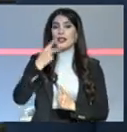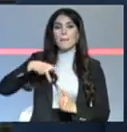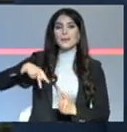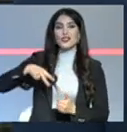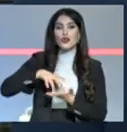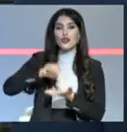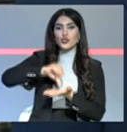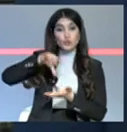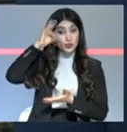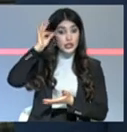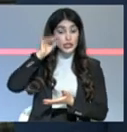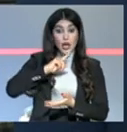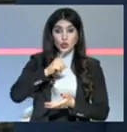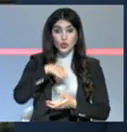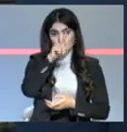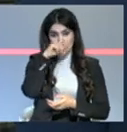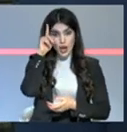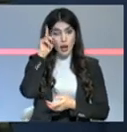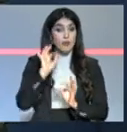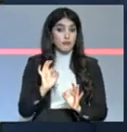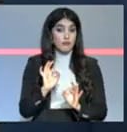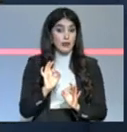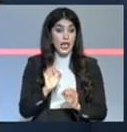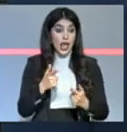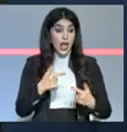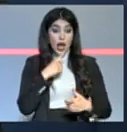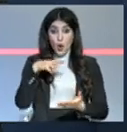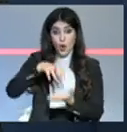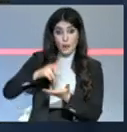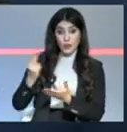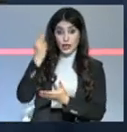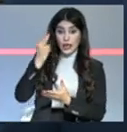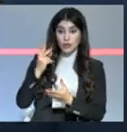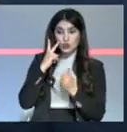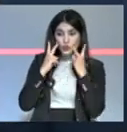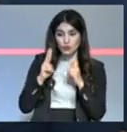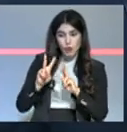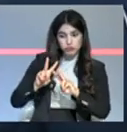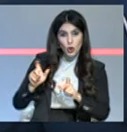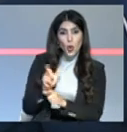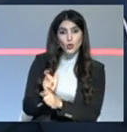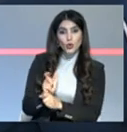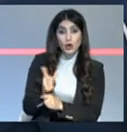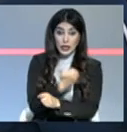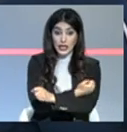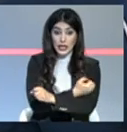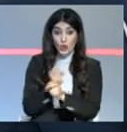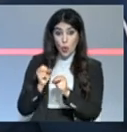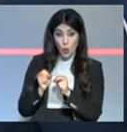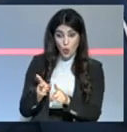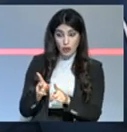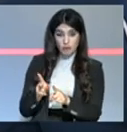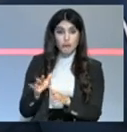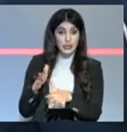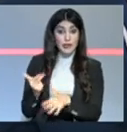وهي بقدره ربي ثبت انه وما دخل ان ال تونس كان تلقيح عنده ترخيص